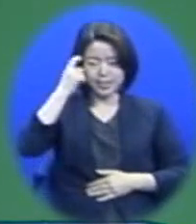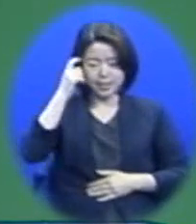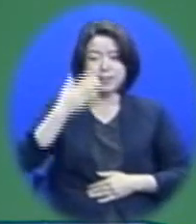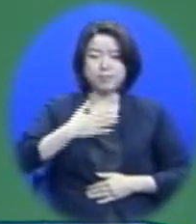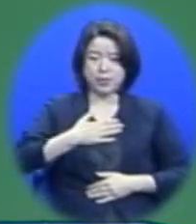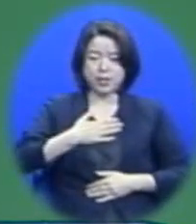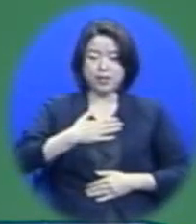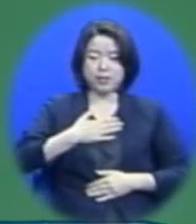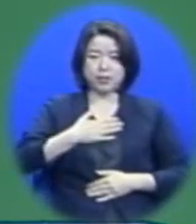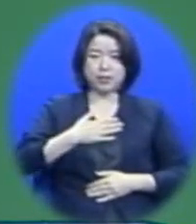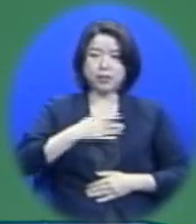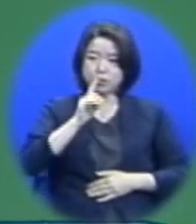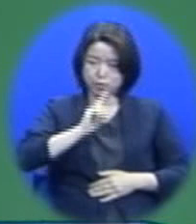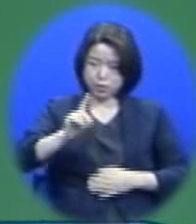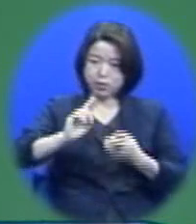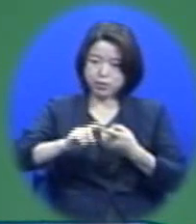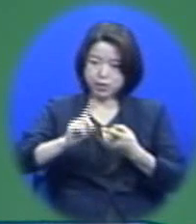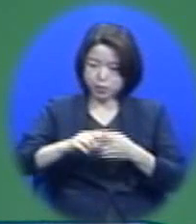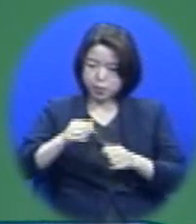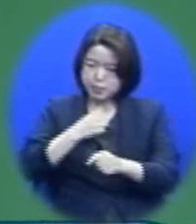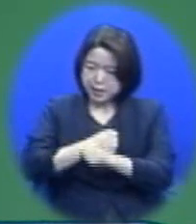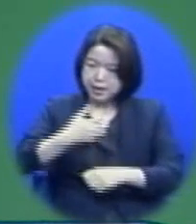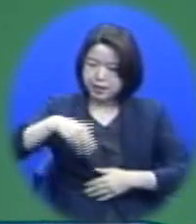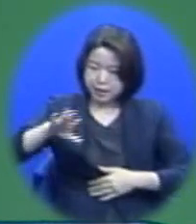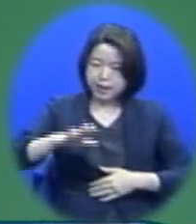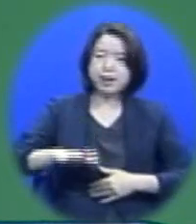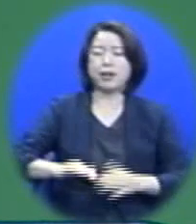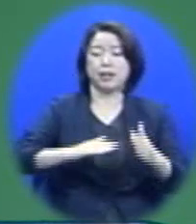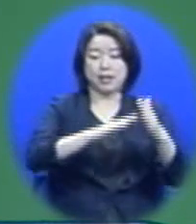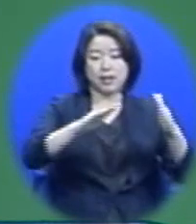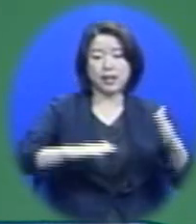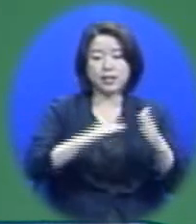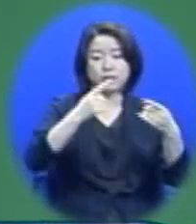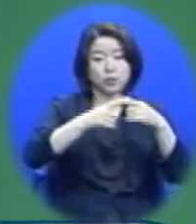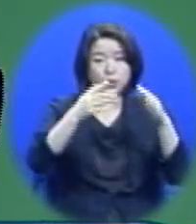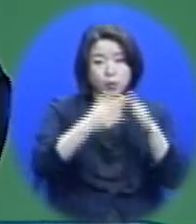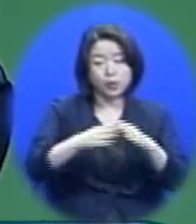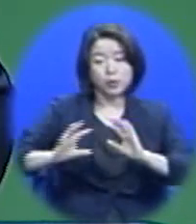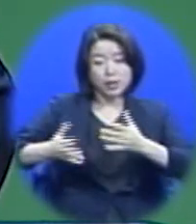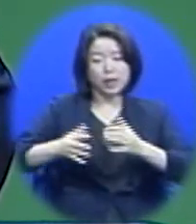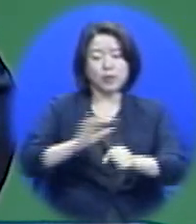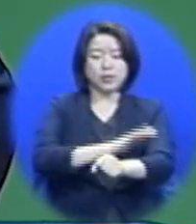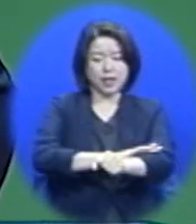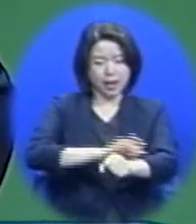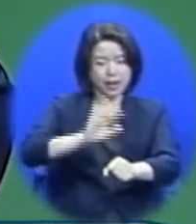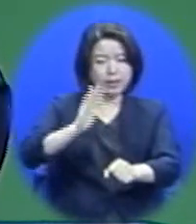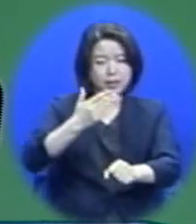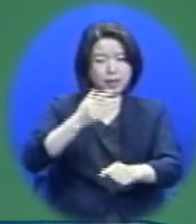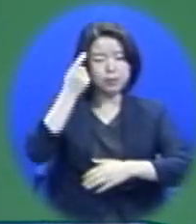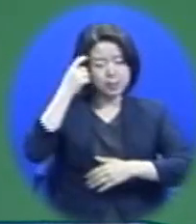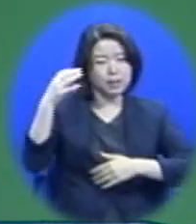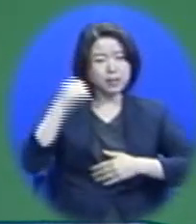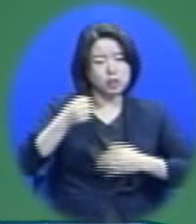해야 가정도, 교회도, 나라도 잘 된다고 주장하면서 싸우는 거예요.